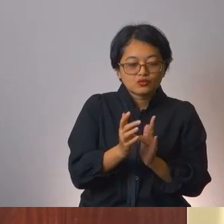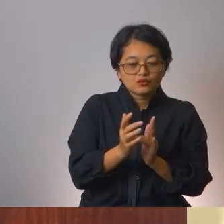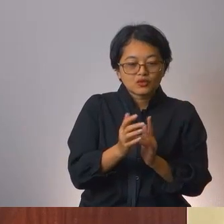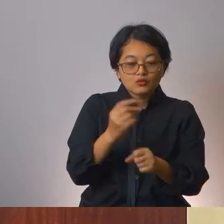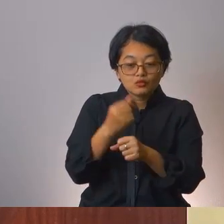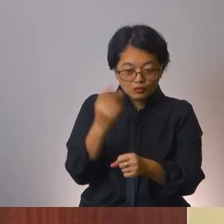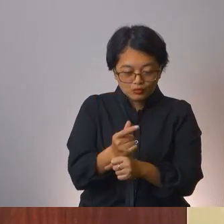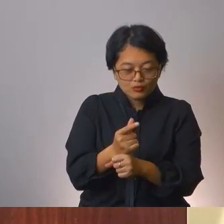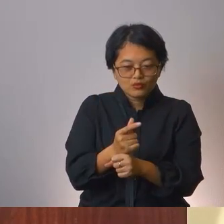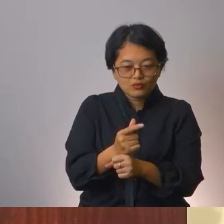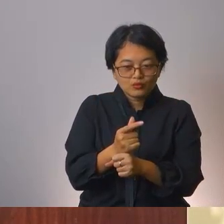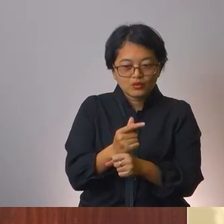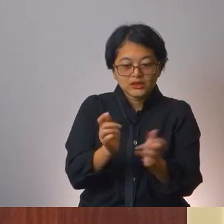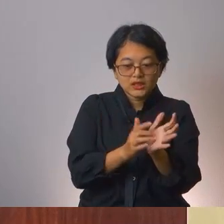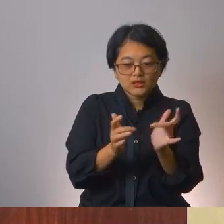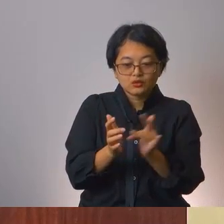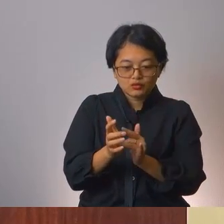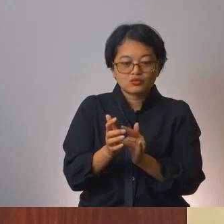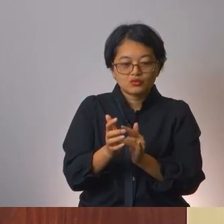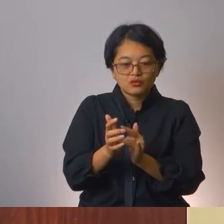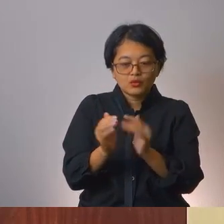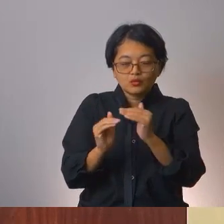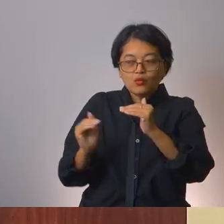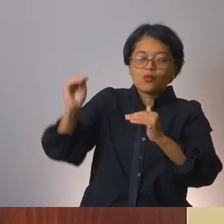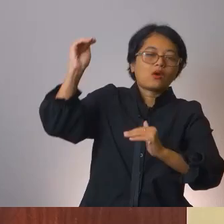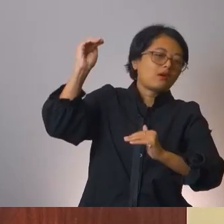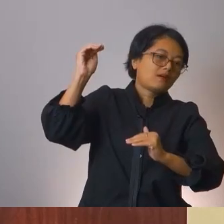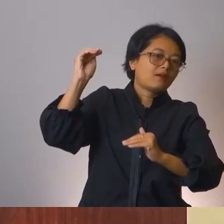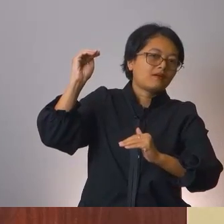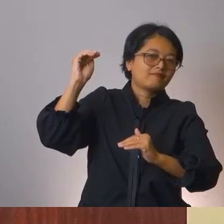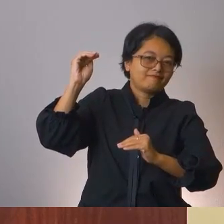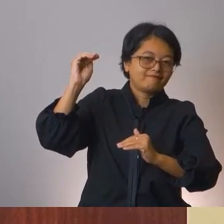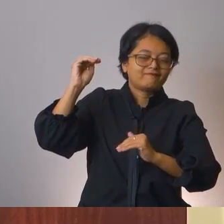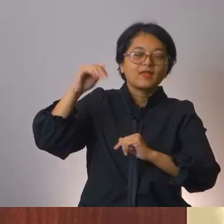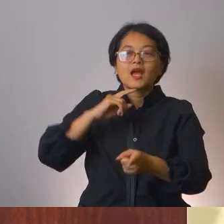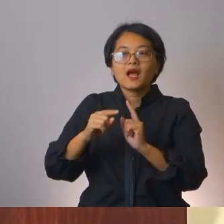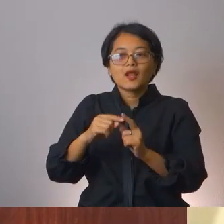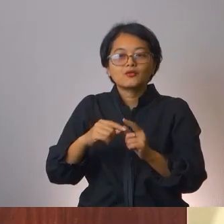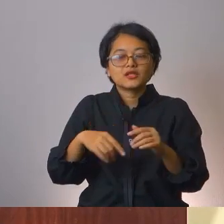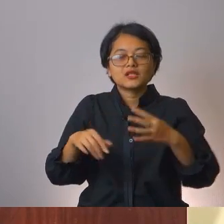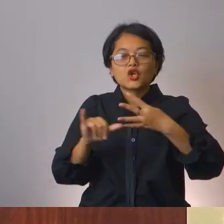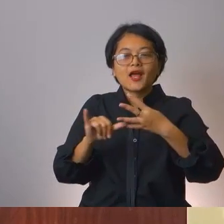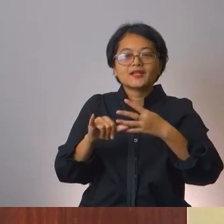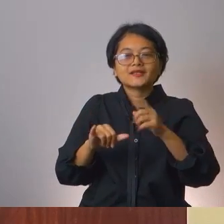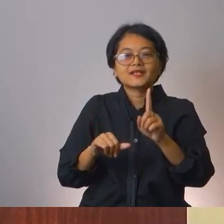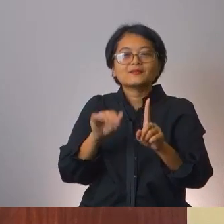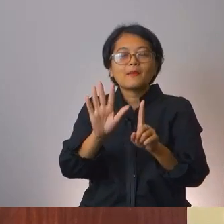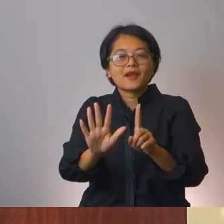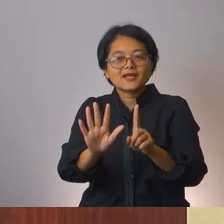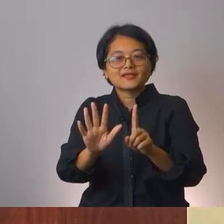murid. Status Yesus menurut Yohanes 15 ayat 13 bukan saja